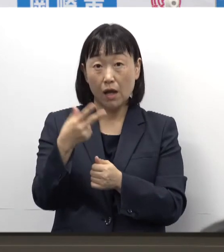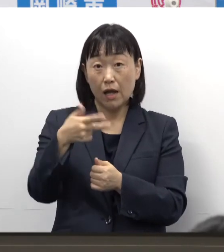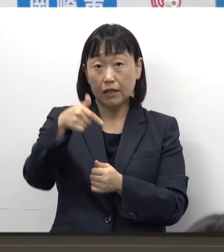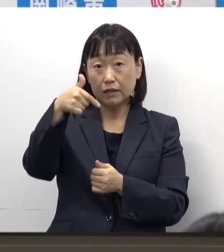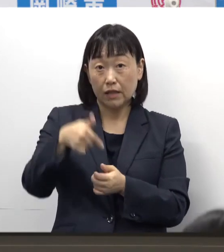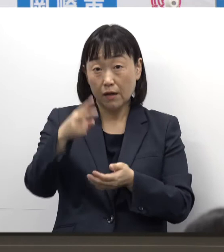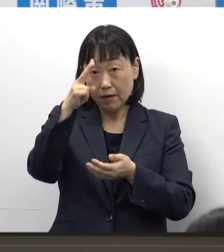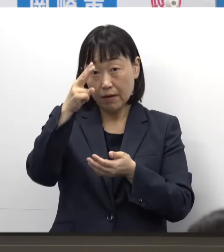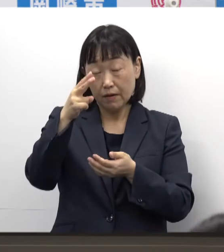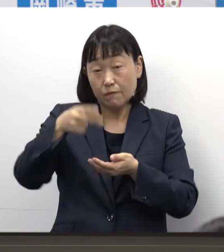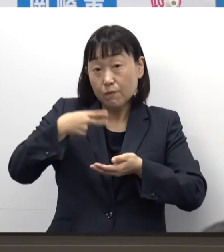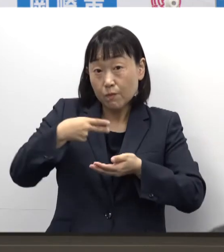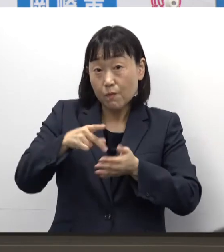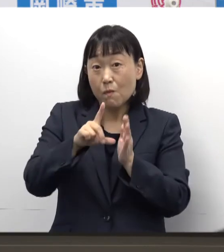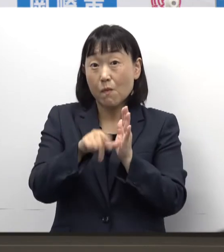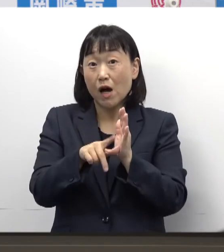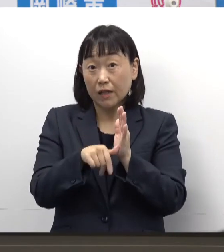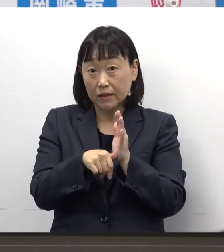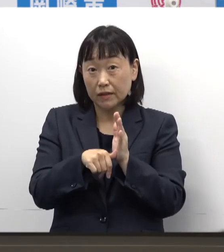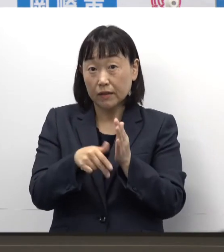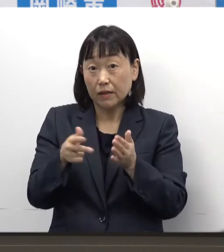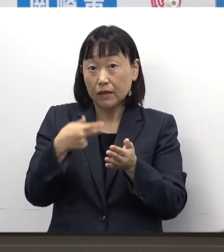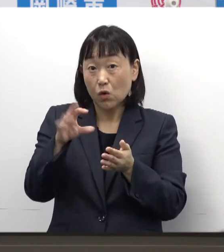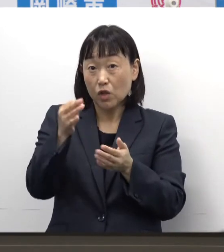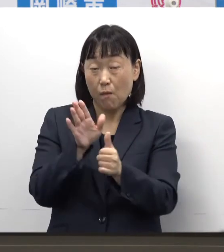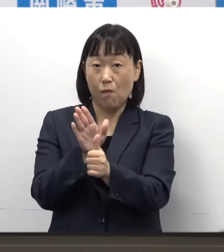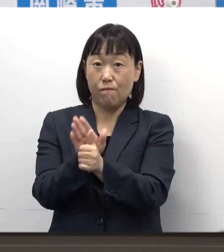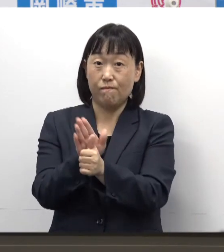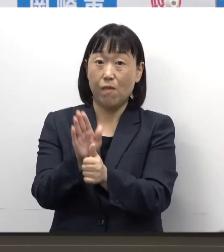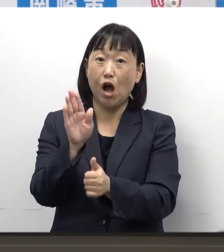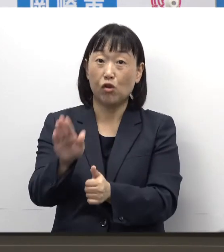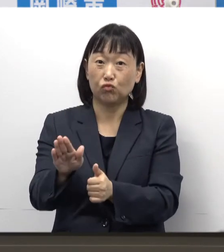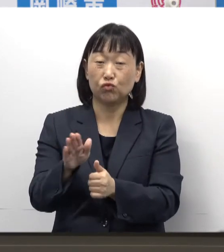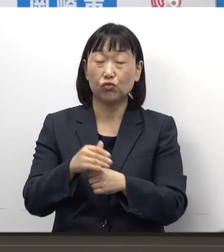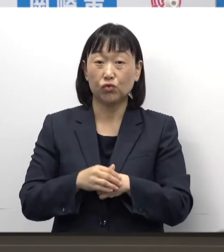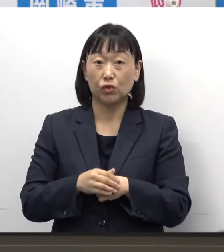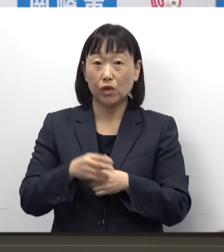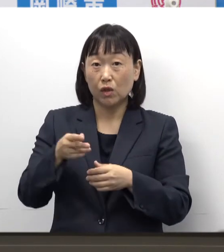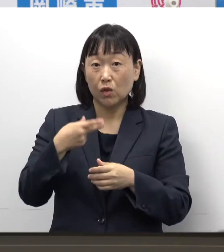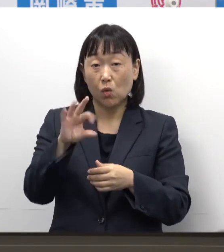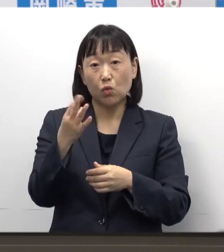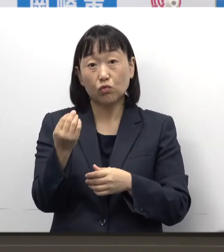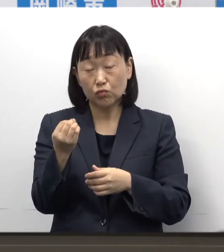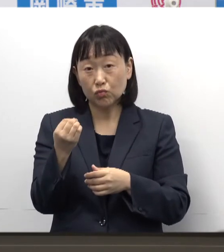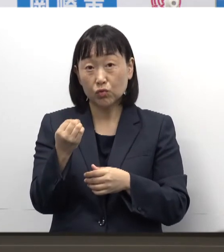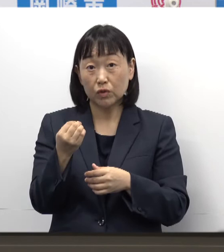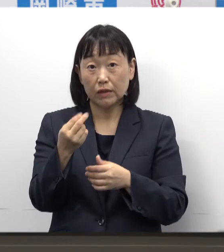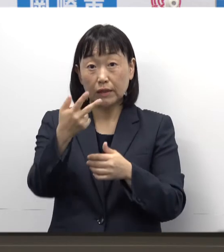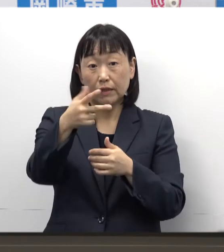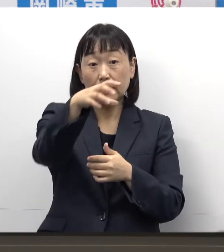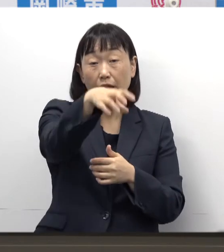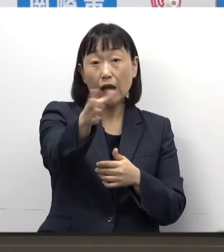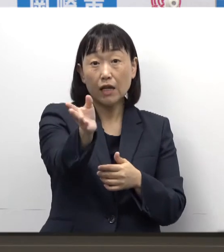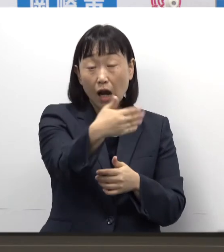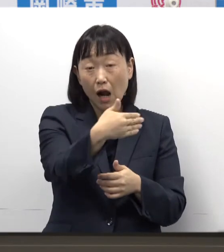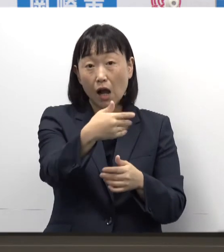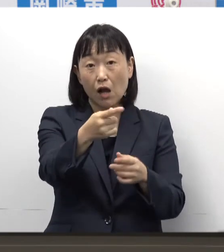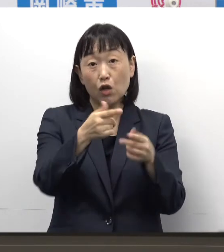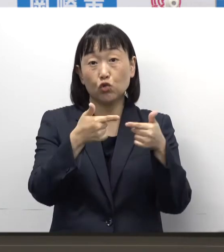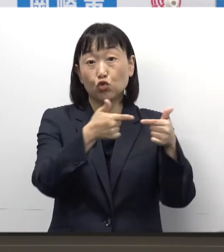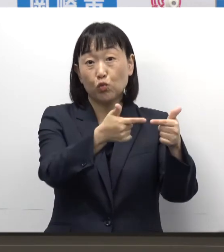飲食店をご利用頂いた場合は飲食代を女性いたします助成額ですが市外から出発市